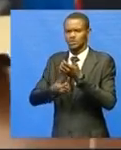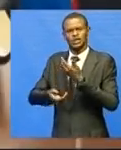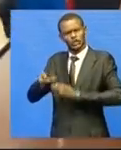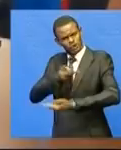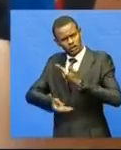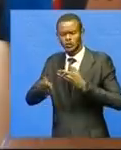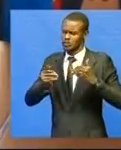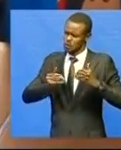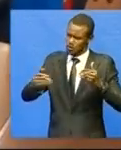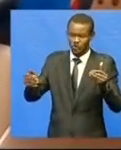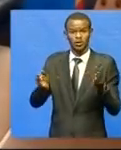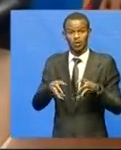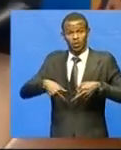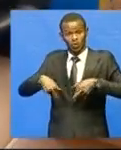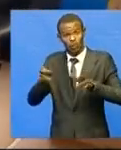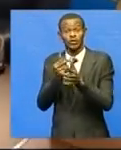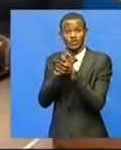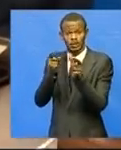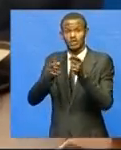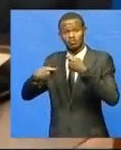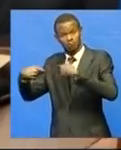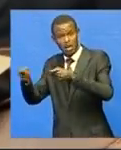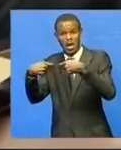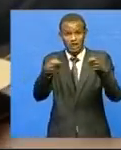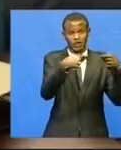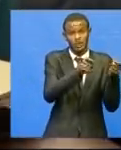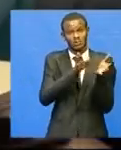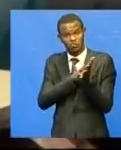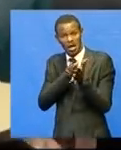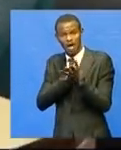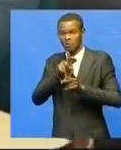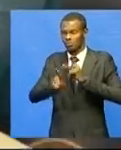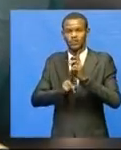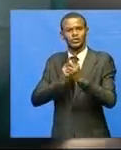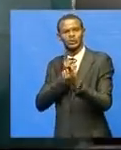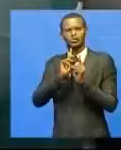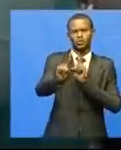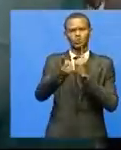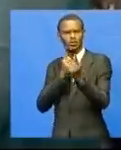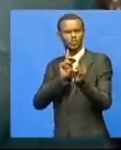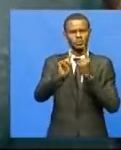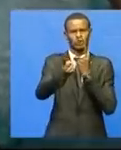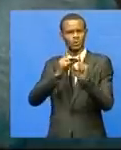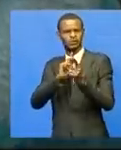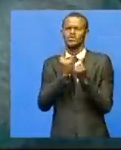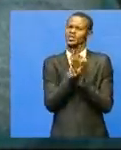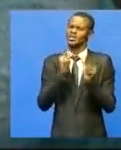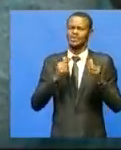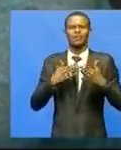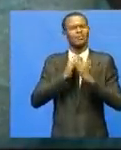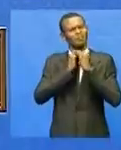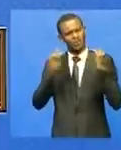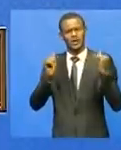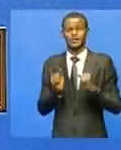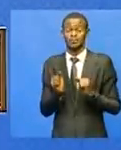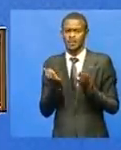des écoles, des marchés et d'autres commerces, la libre circulation de personnes et de leurs biens. On signale